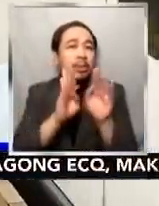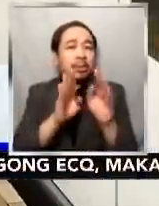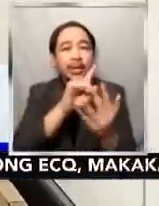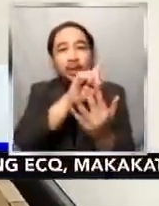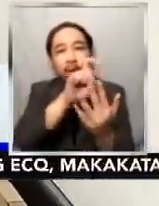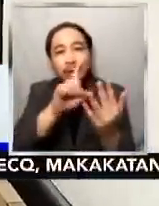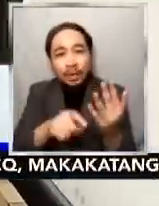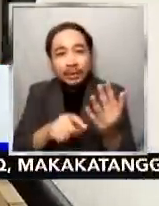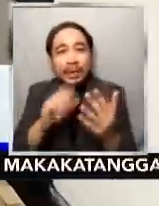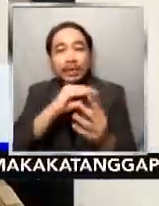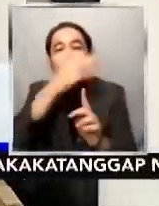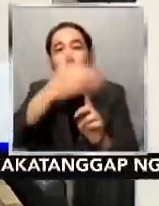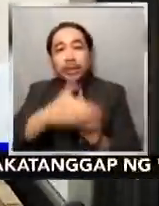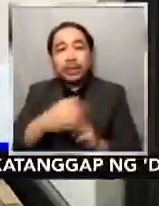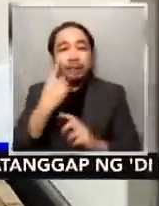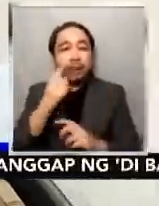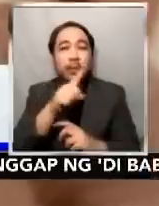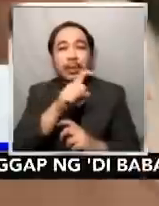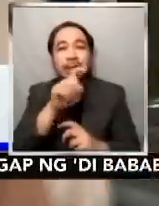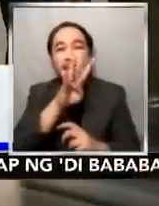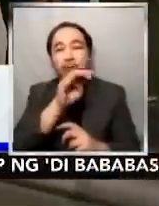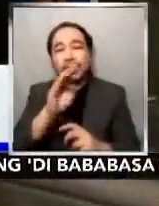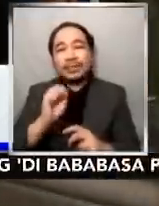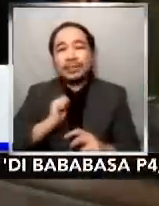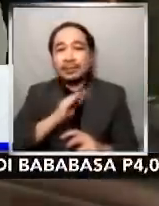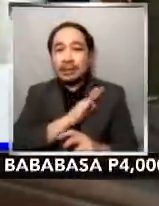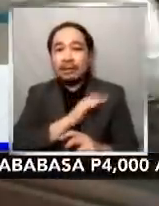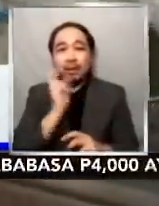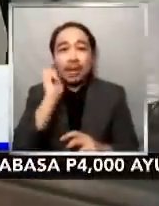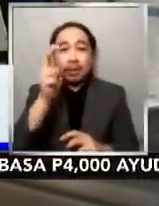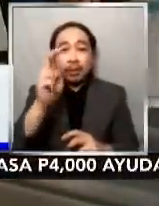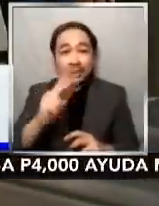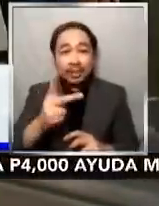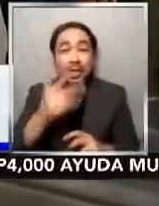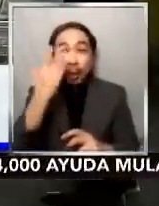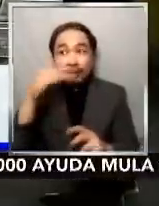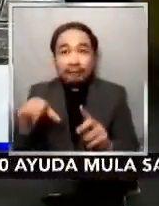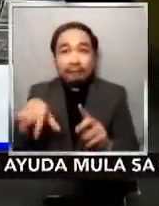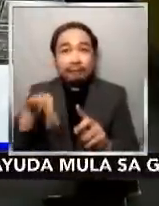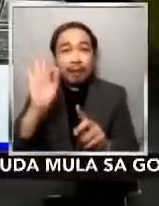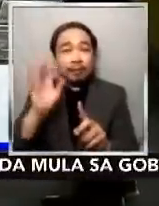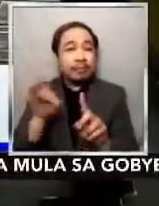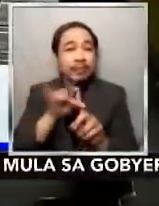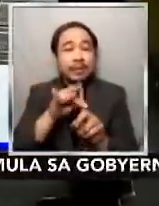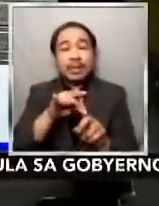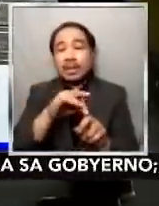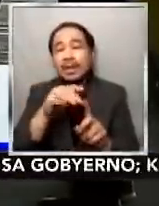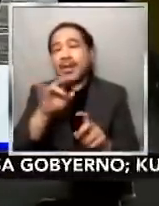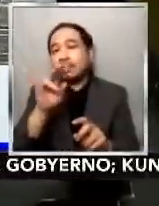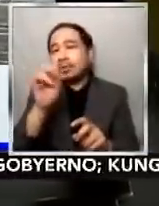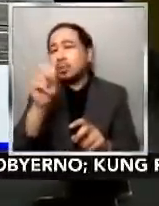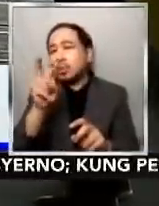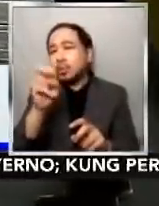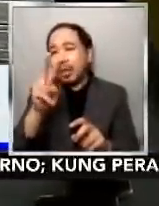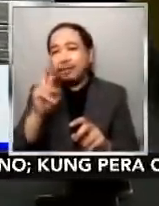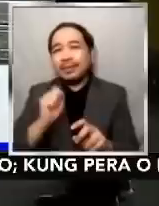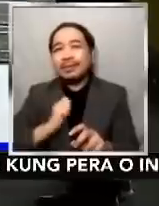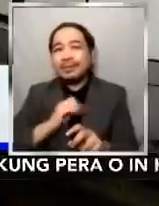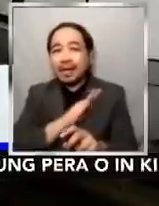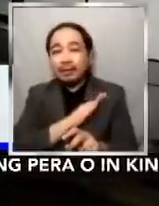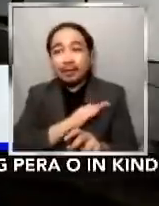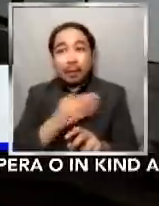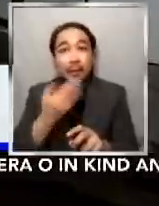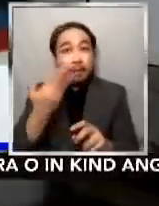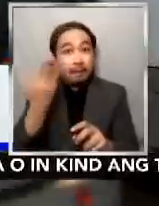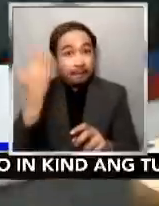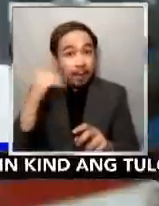114 station personnel nito matapos magpositibo sa COVID ang kanilang 12 teller. Ayon sa MRT, unang nagpositibo ng March 21 ang isang